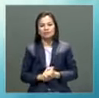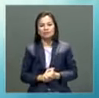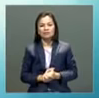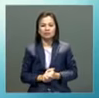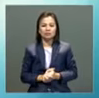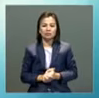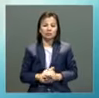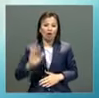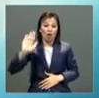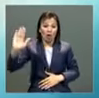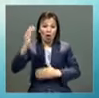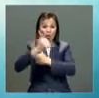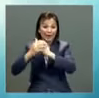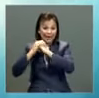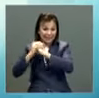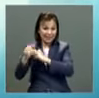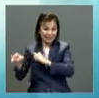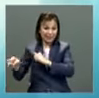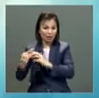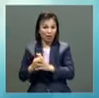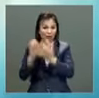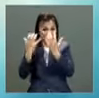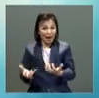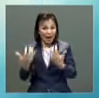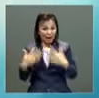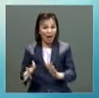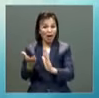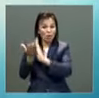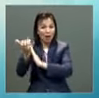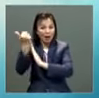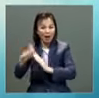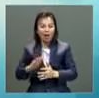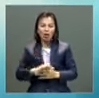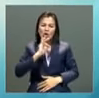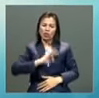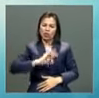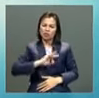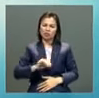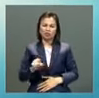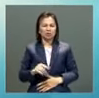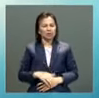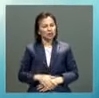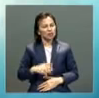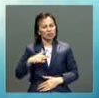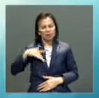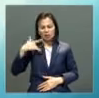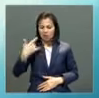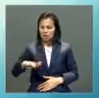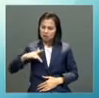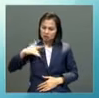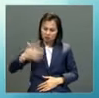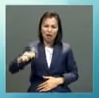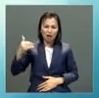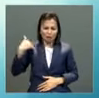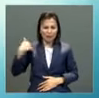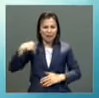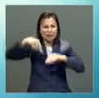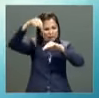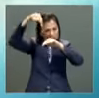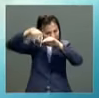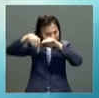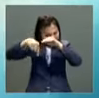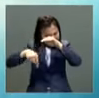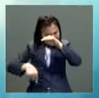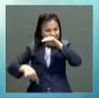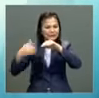นี่ขนาดประเทศยักษ์ใหญ่ที่เขาบอกเขาผ่านมาแล้วนะครับเขายังไม่มีเขายังรู้สึกว่าแหมไม่ค่อยสบายใจเลยแล้วลงลึกไปกว่านั้นอี